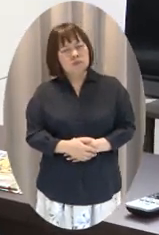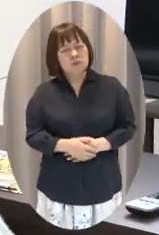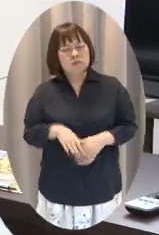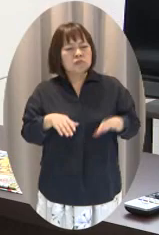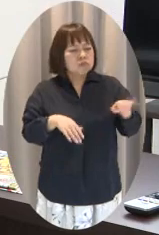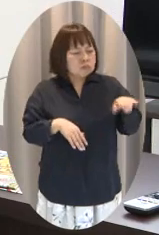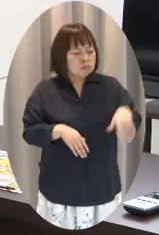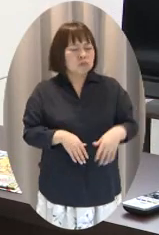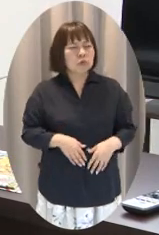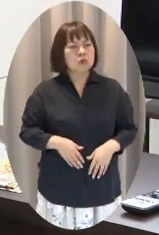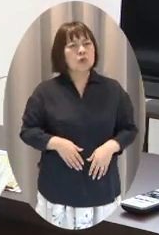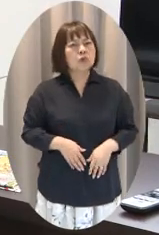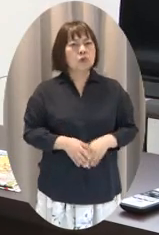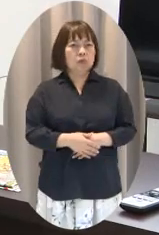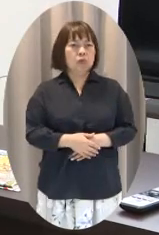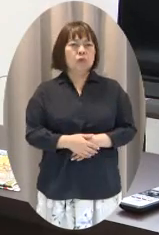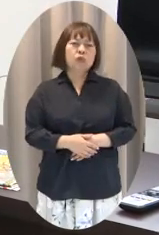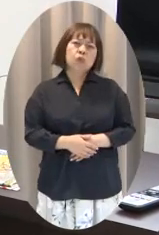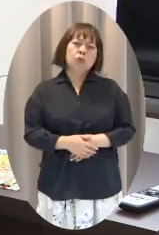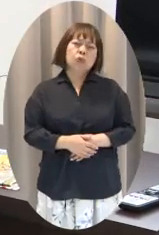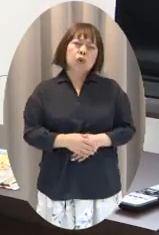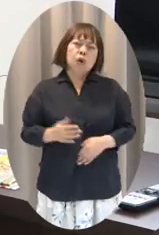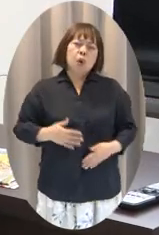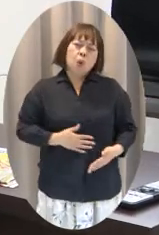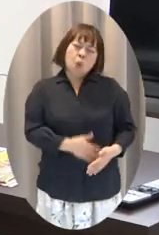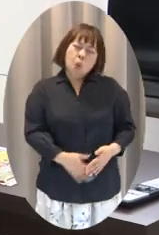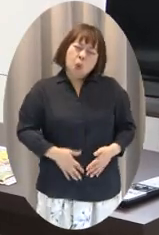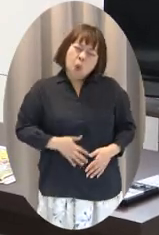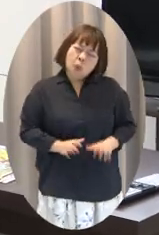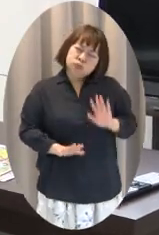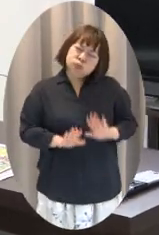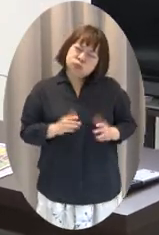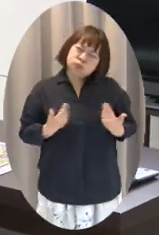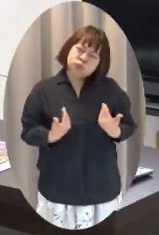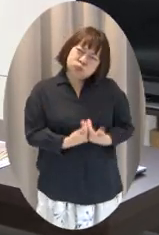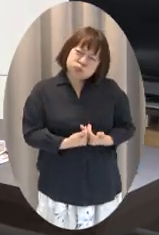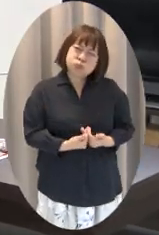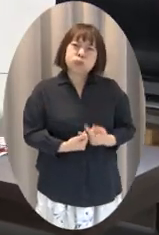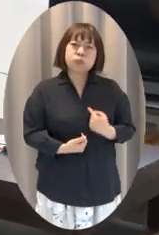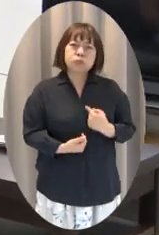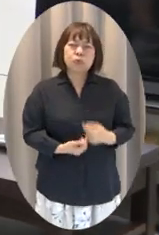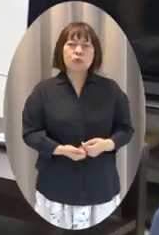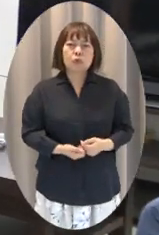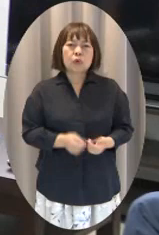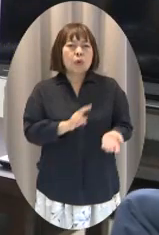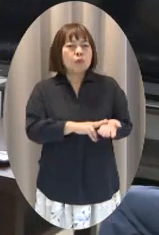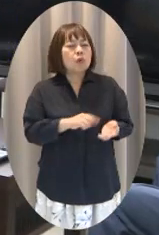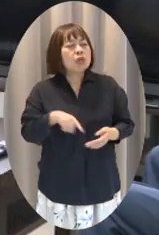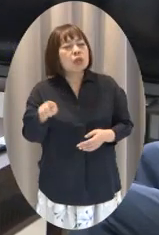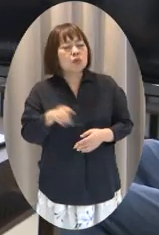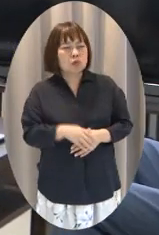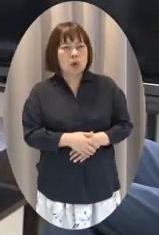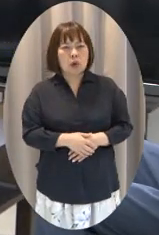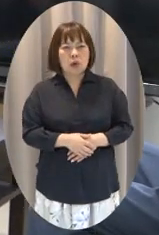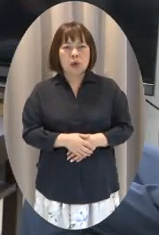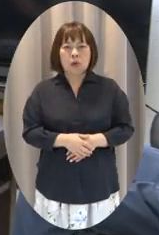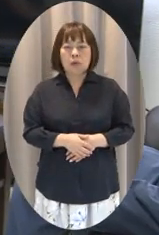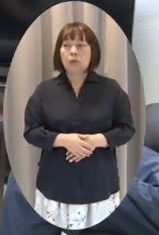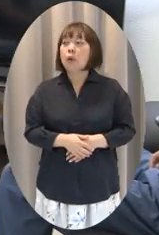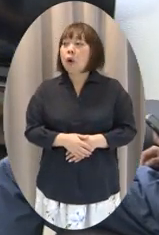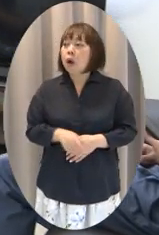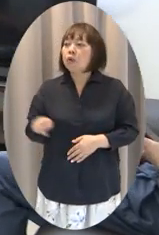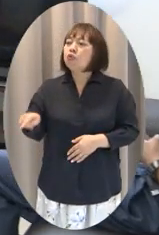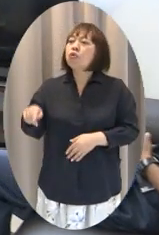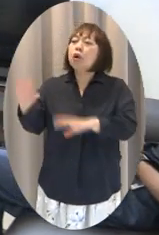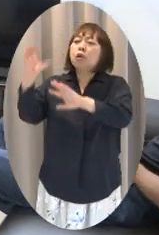拓也、ちょっとなんかお腹の調子が悪いからちょっと病院行ってくるわ。 あ、そう